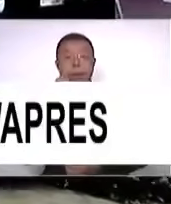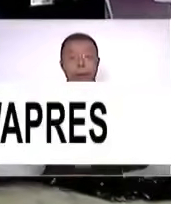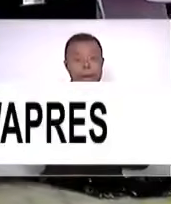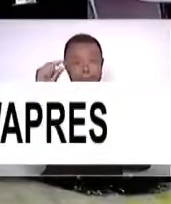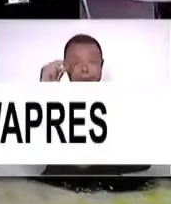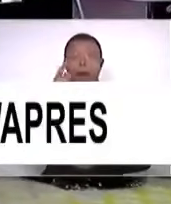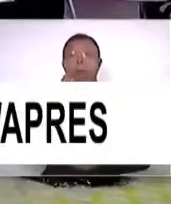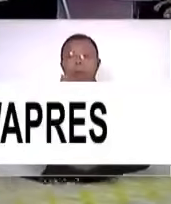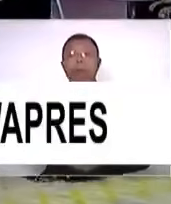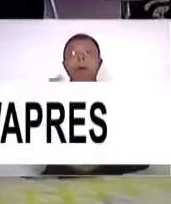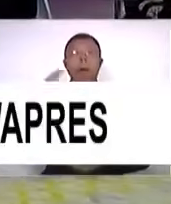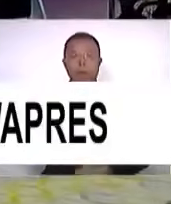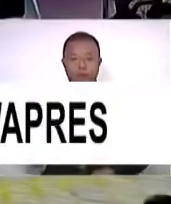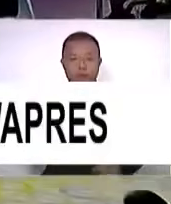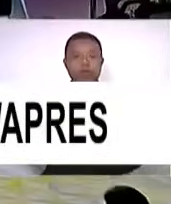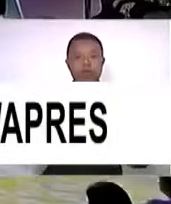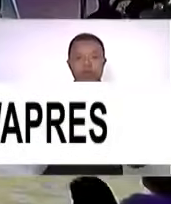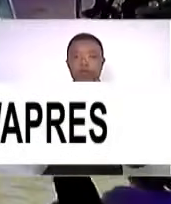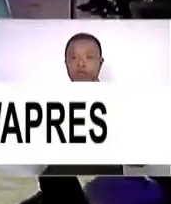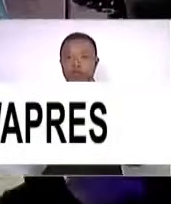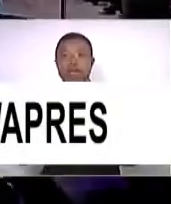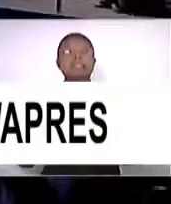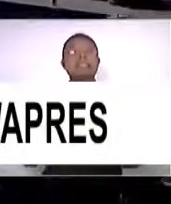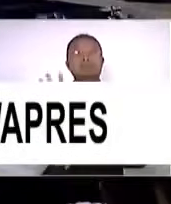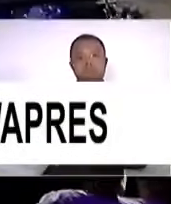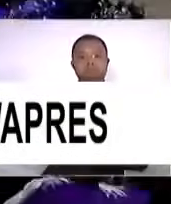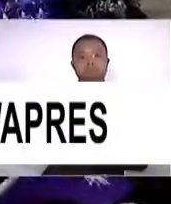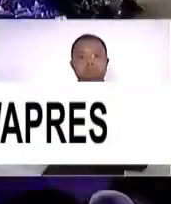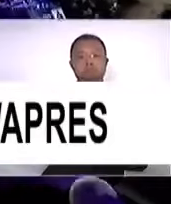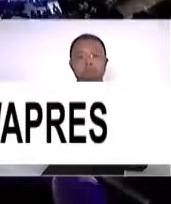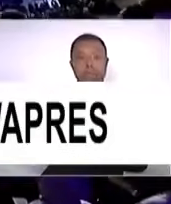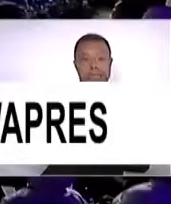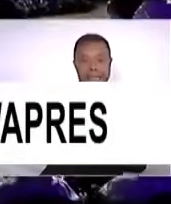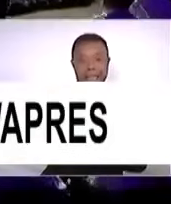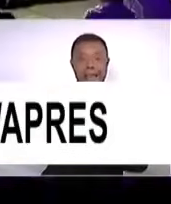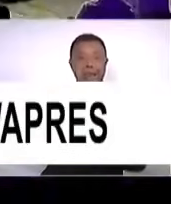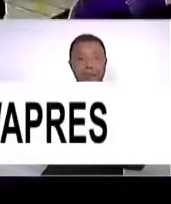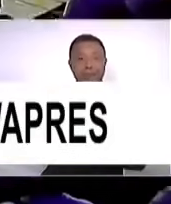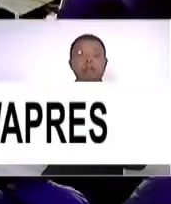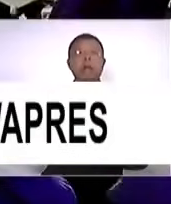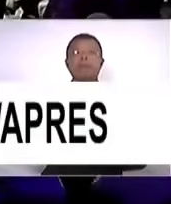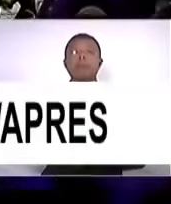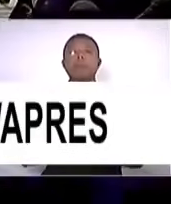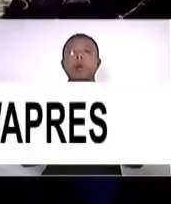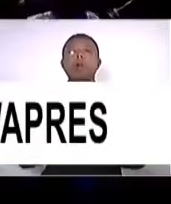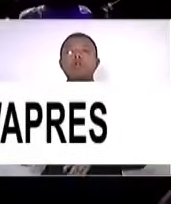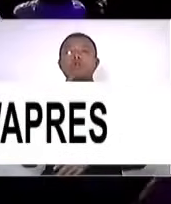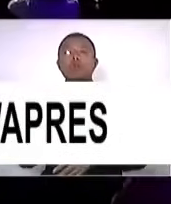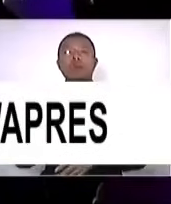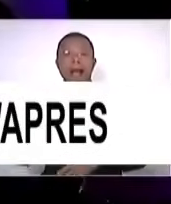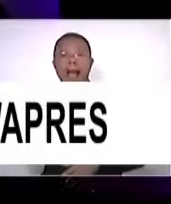berdebat nanti memformulasikan menyampai kan ide gagasannya terkait dengan temanya itu dengan lebih ringan lebih